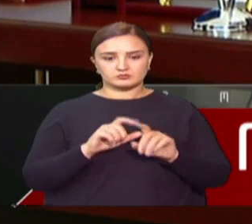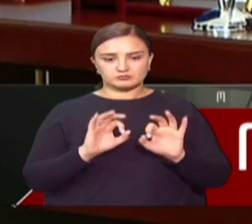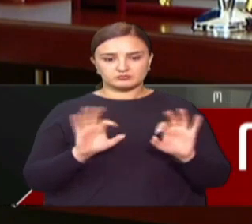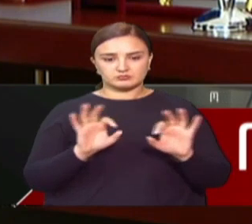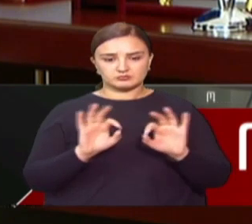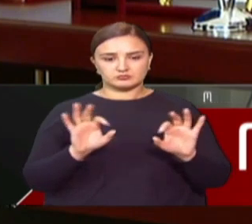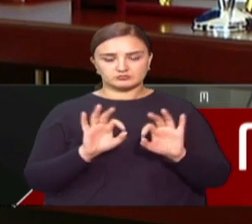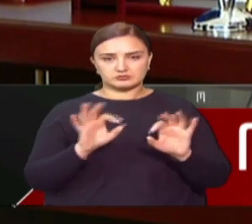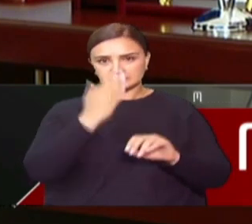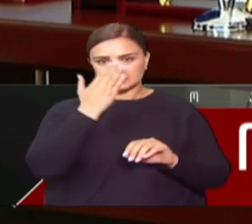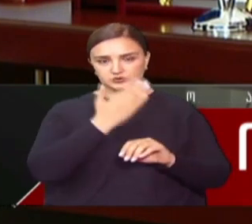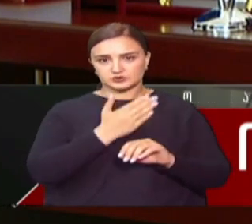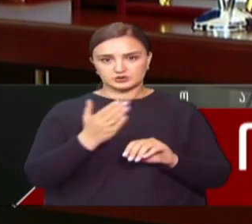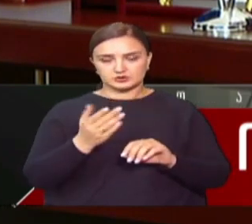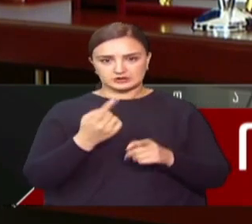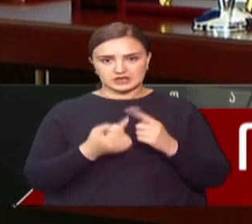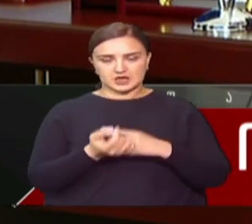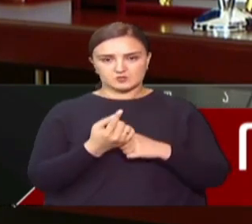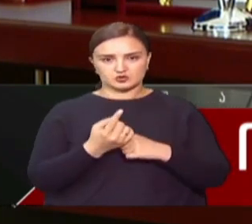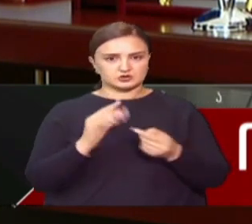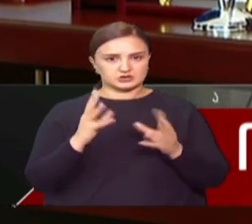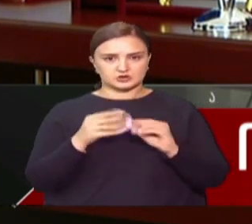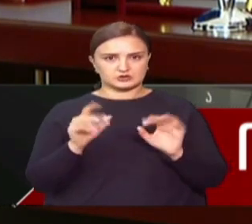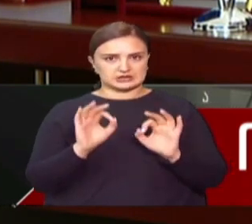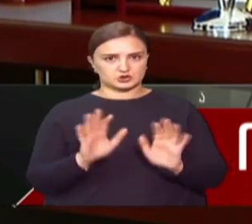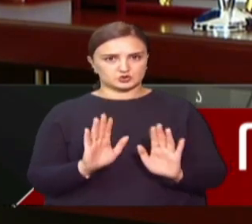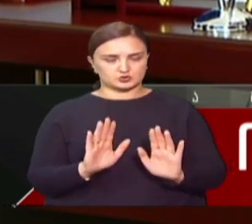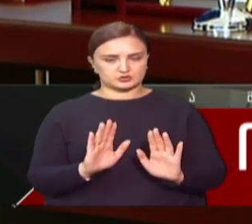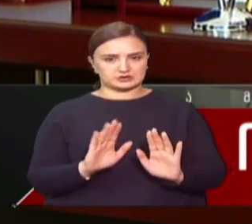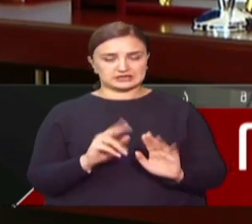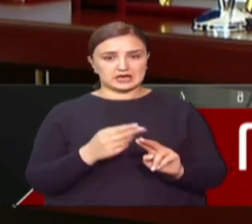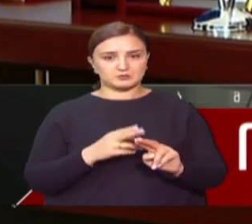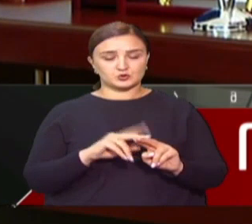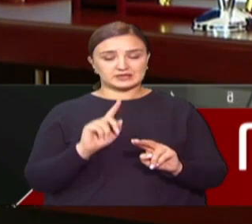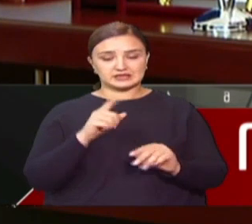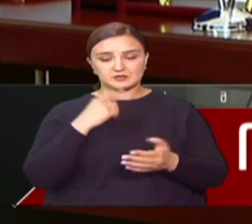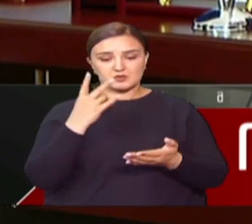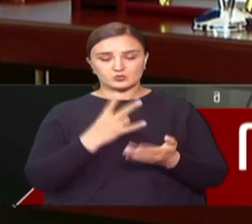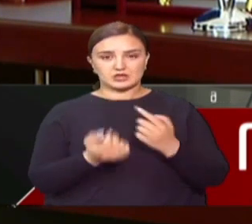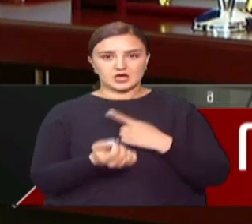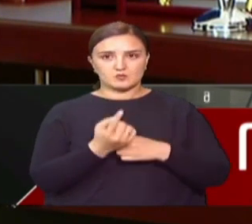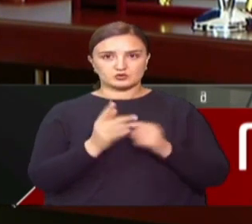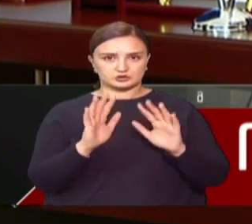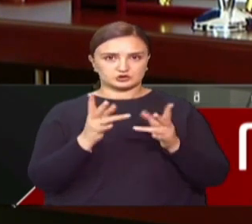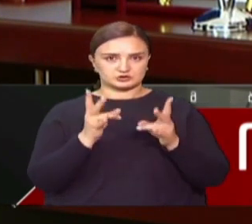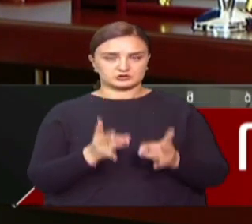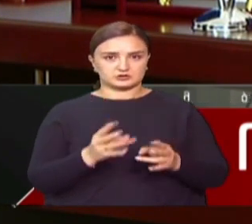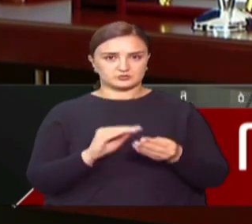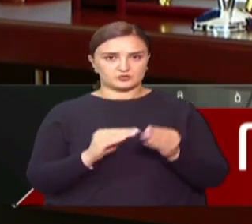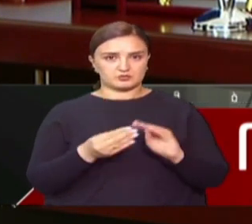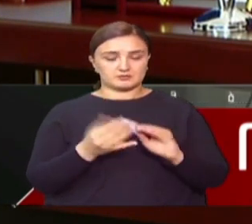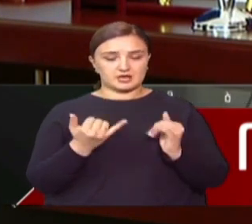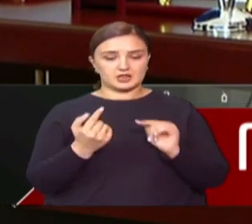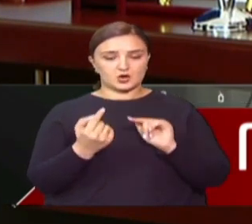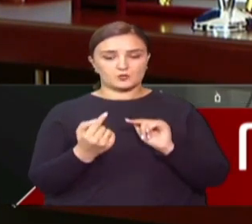რასაც ეუბნებოდნენ საზოგადოებას, ის აღმოჩნდა აბსოლუტურად არასწორი. და ამიტომ რასაკვირველია, აღმოჩნდნენ ჩიხში. ეხლა ოპოზიციამ